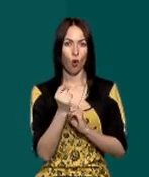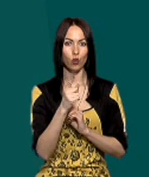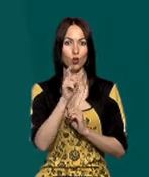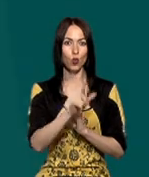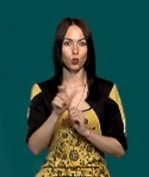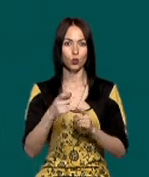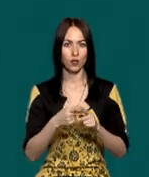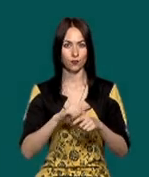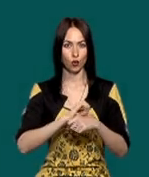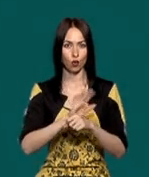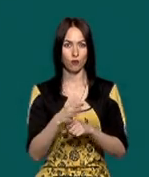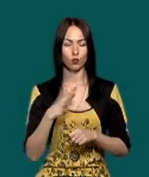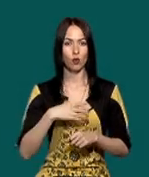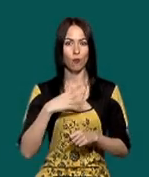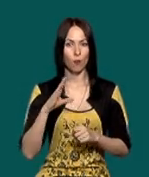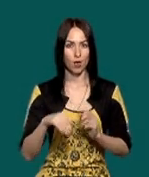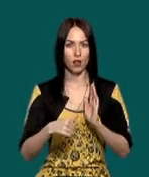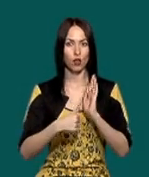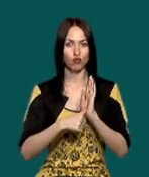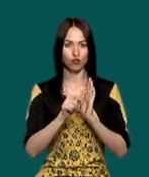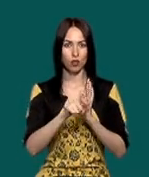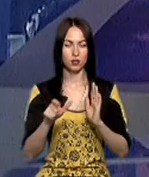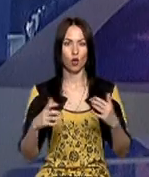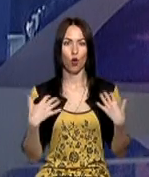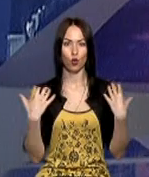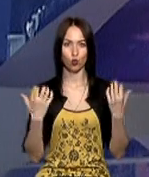із цим діагнозом померли, шестеро одужали.